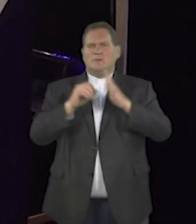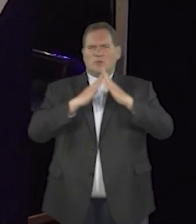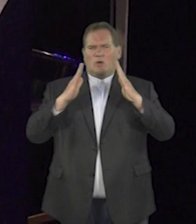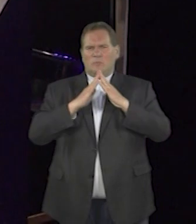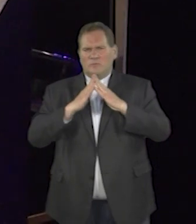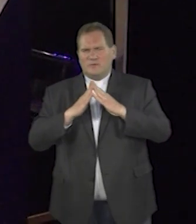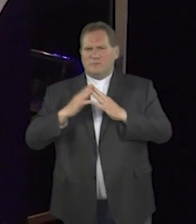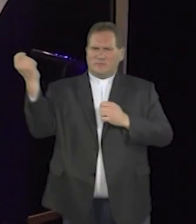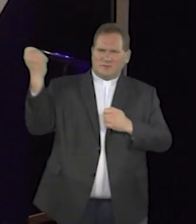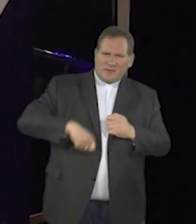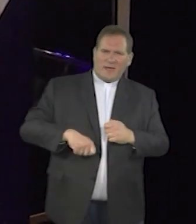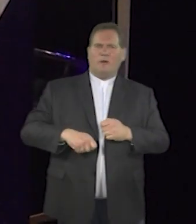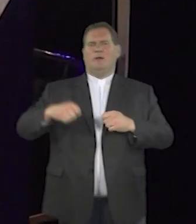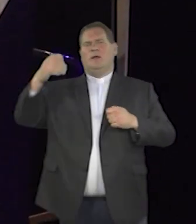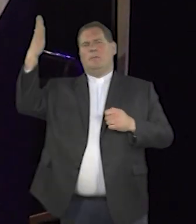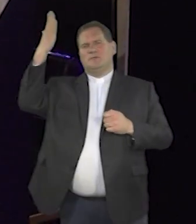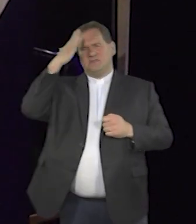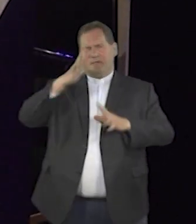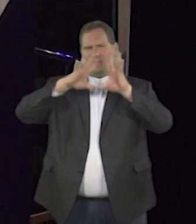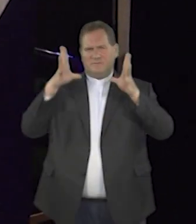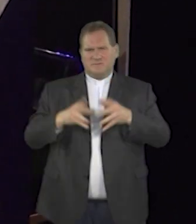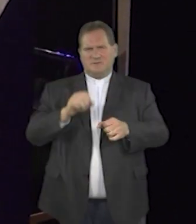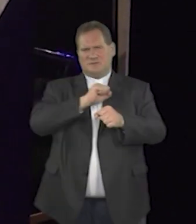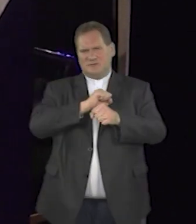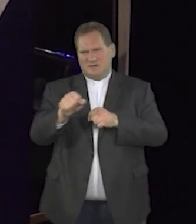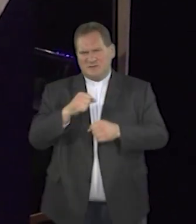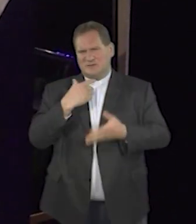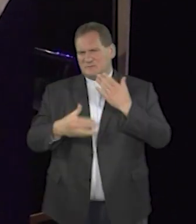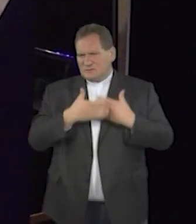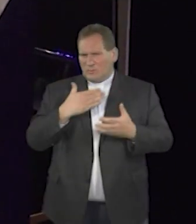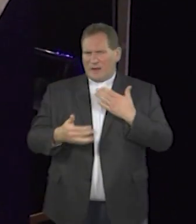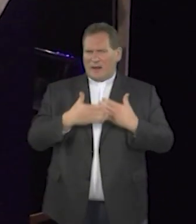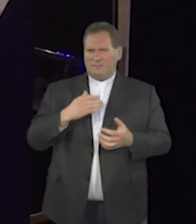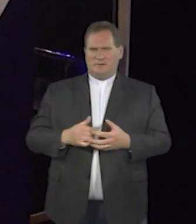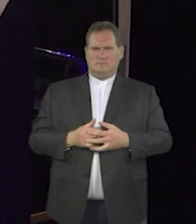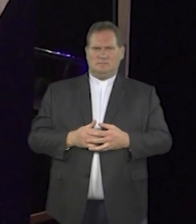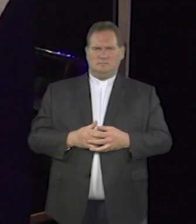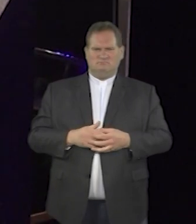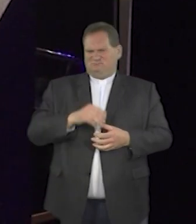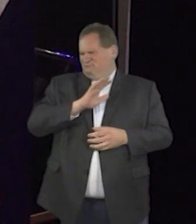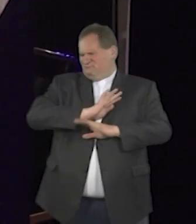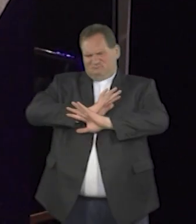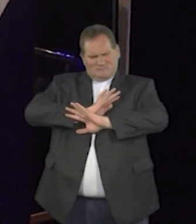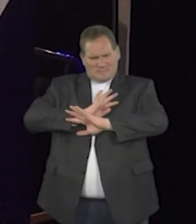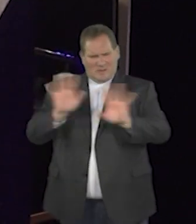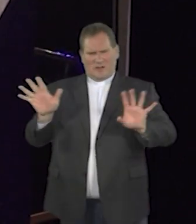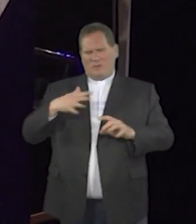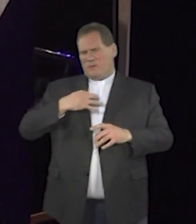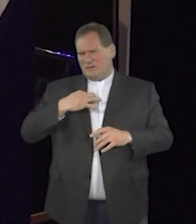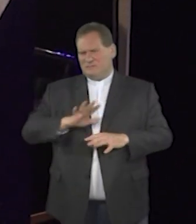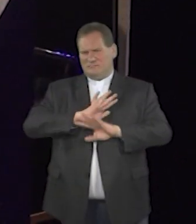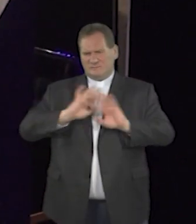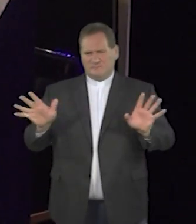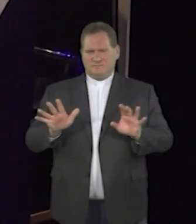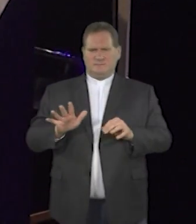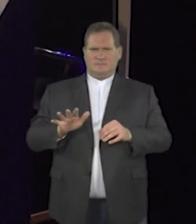wielkim, poznaliby wszyscy, że jest lichym karzełkiem. Nic to, mój kochciku. Jest na